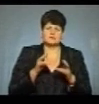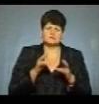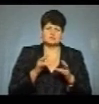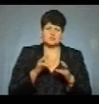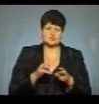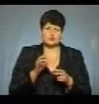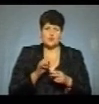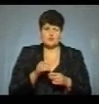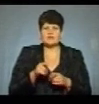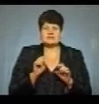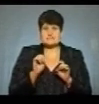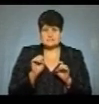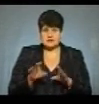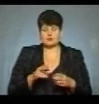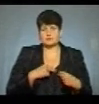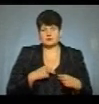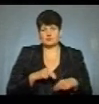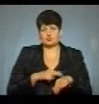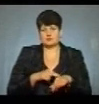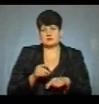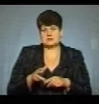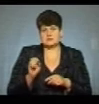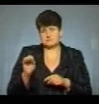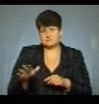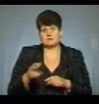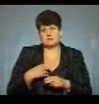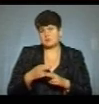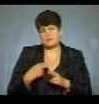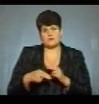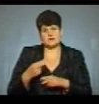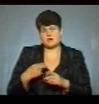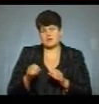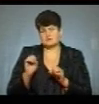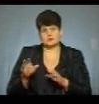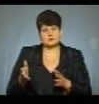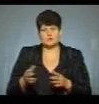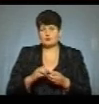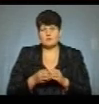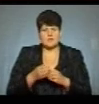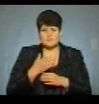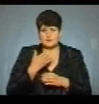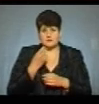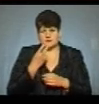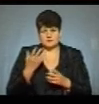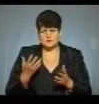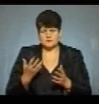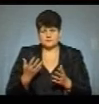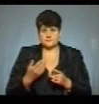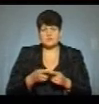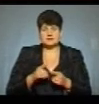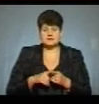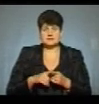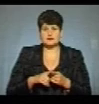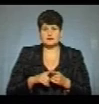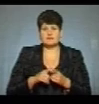травматичних кулях, вони здають працівнику поліції такий пістолет, і ми повертаємо після того. Тобто тут проблем ніяких не бачу. Тобто це відповідь на звернення